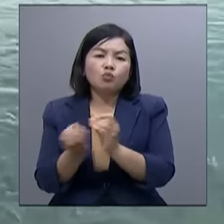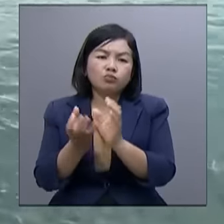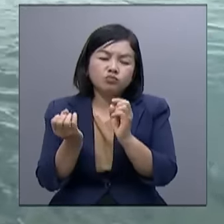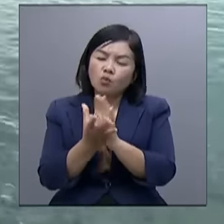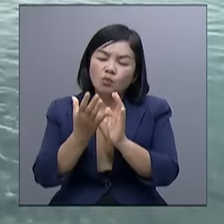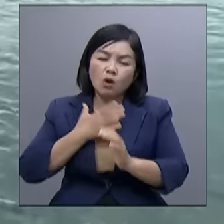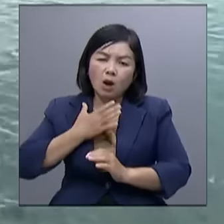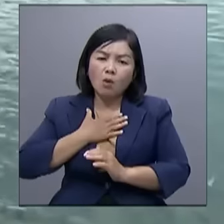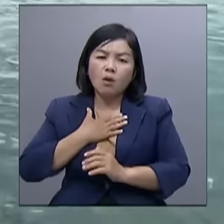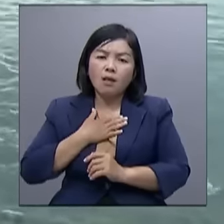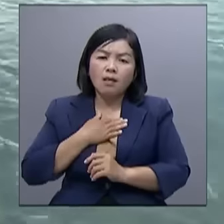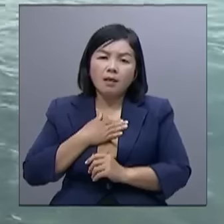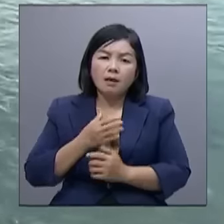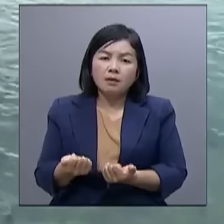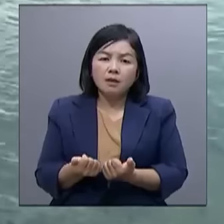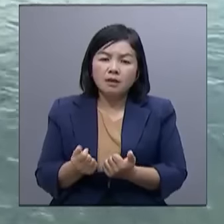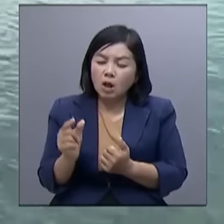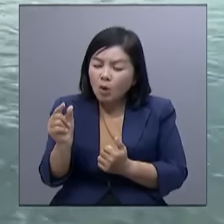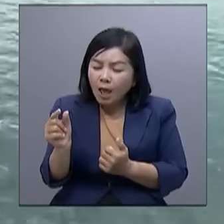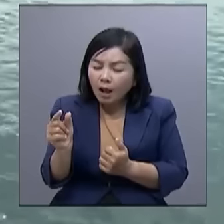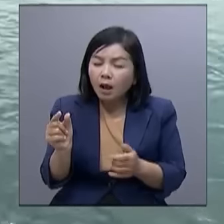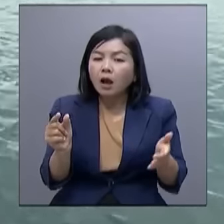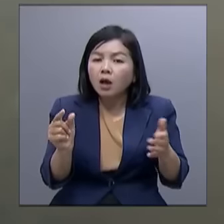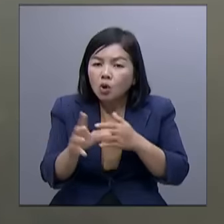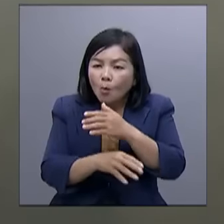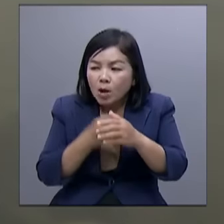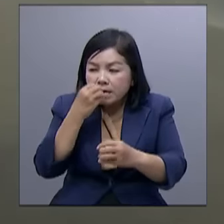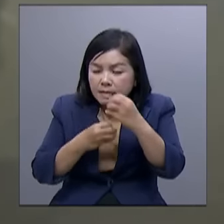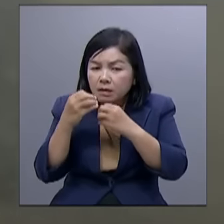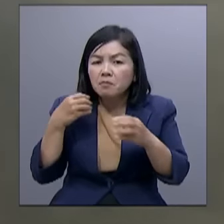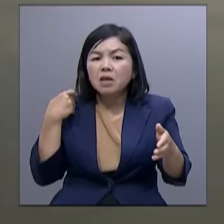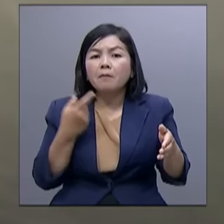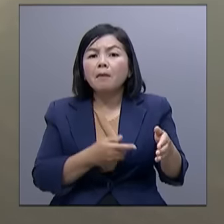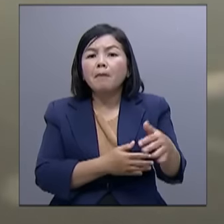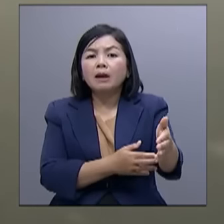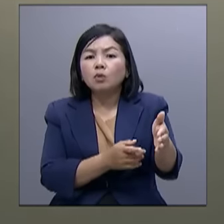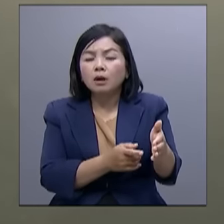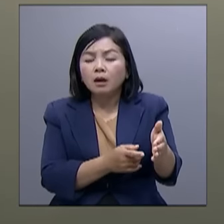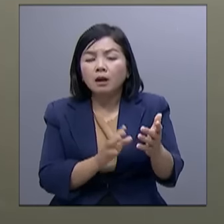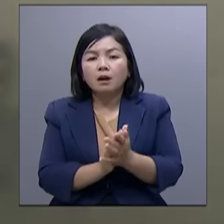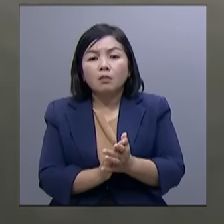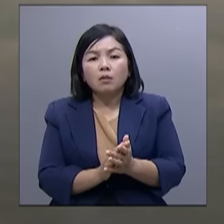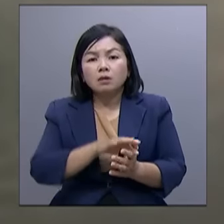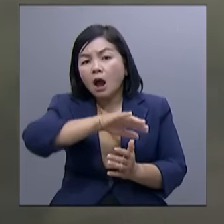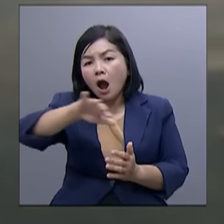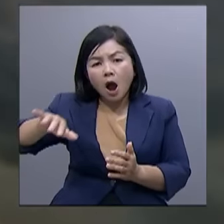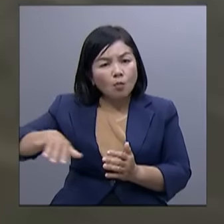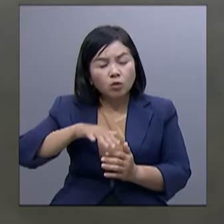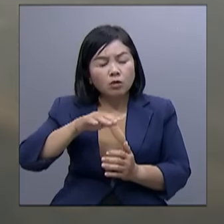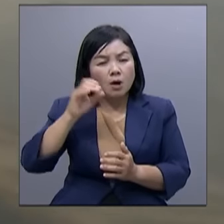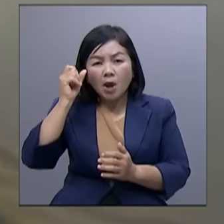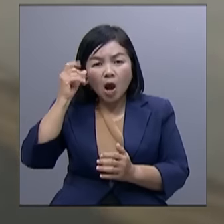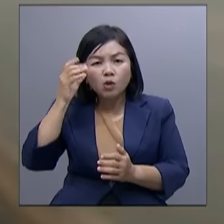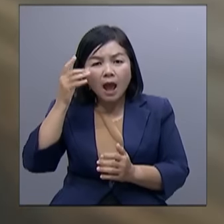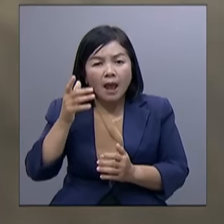แล้วเผื่อกุ้งเนี่ยตัวเล็กเนี่ยมันก็กินกุ้งด้วยพี่ ต่ไม่ใช่ทุกคนนะครับที่จะเข้าใจนะครับว่าปลาหมอ